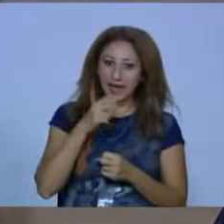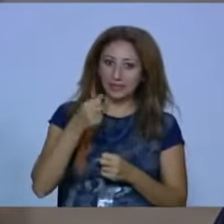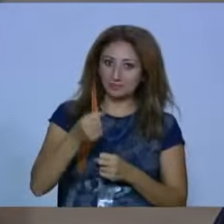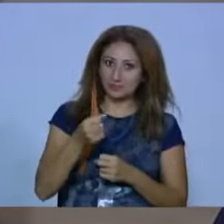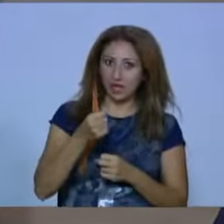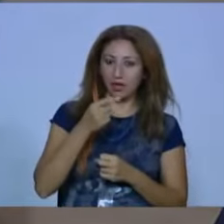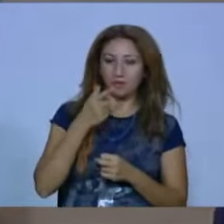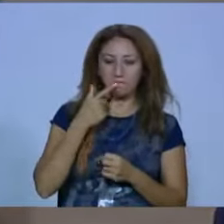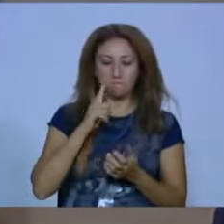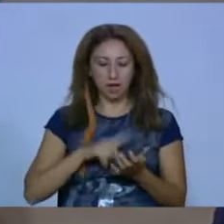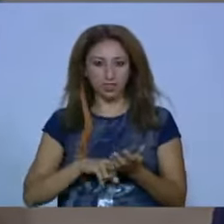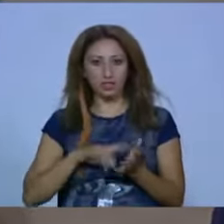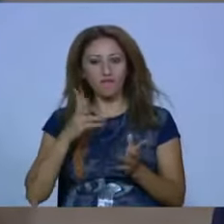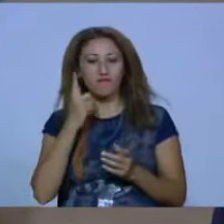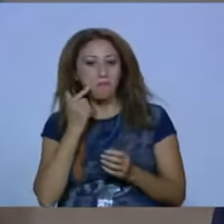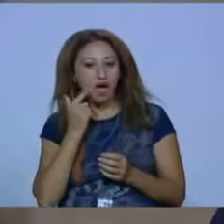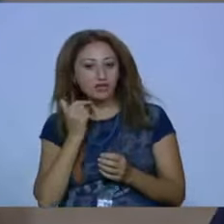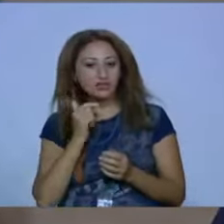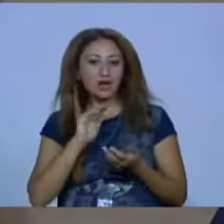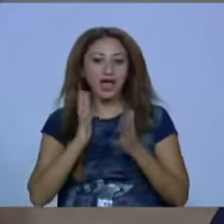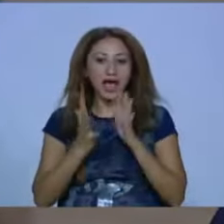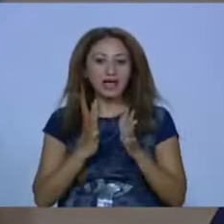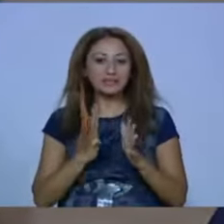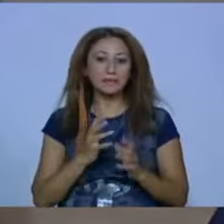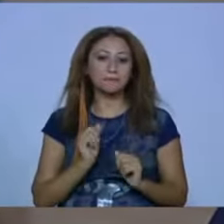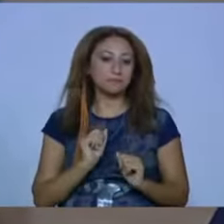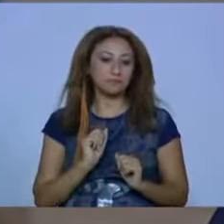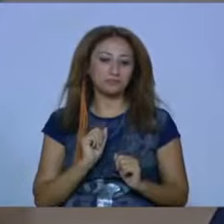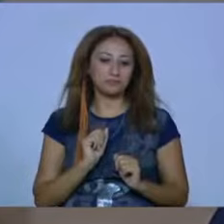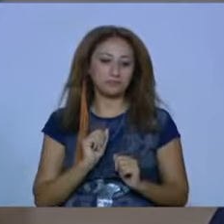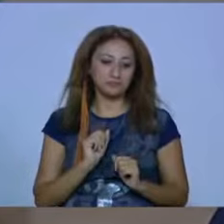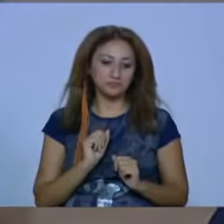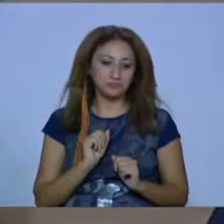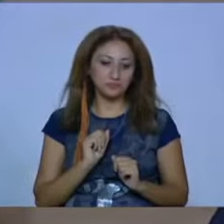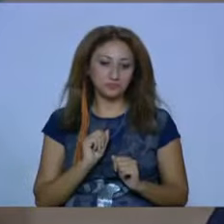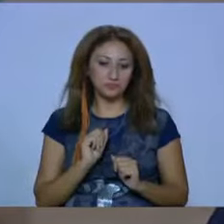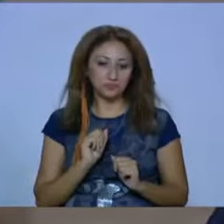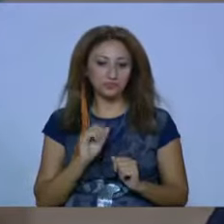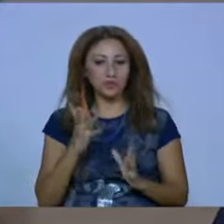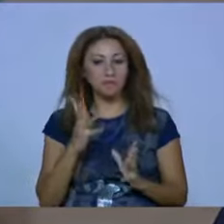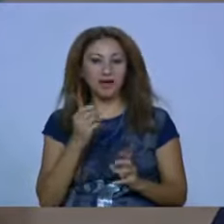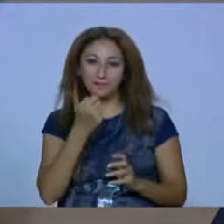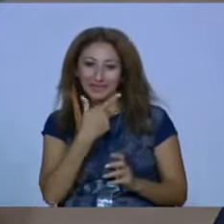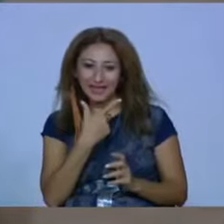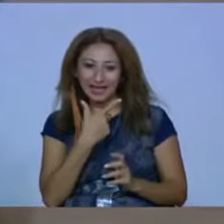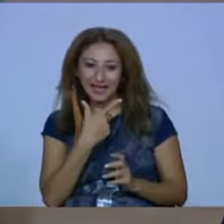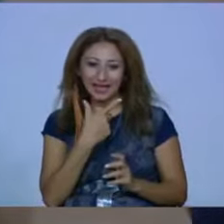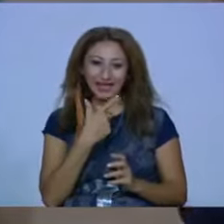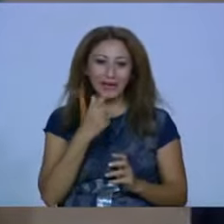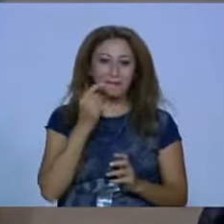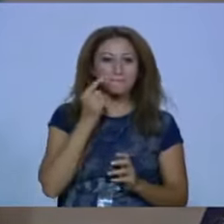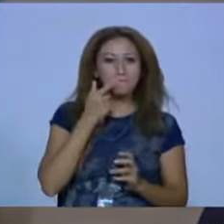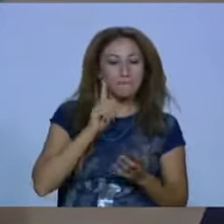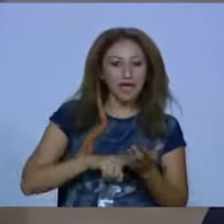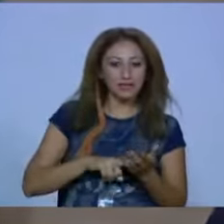على اخبارك وبس، ممكن ازيك عامل ايه، ومره يضحك. مع علاء ولي الدين لا